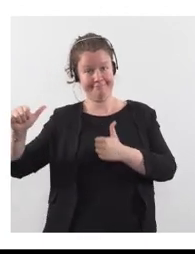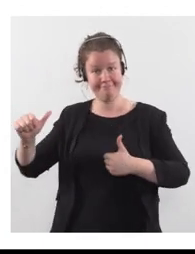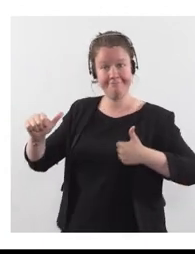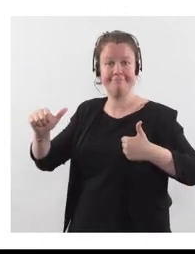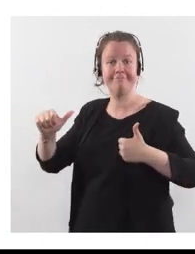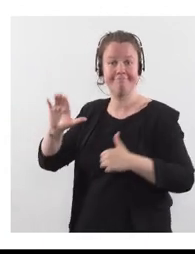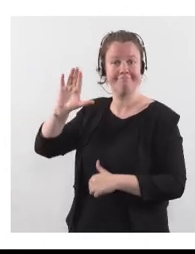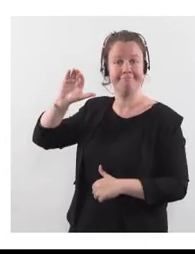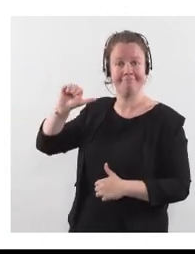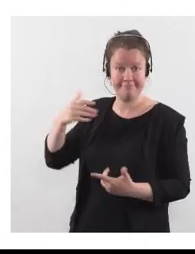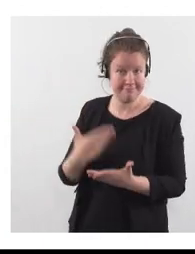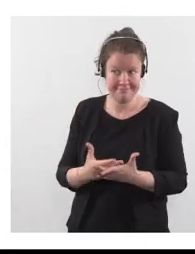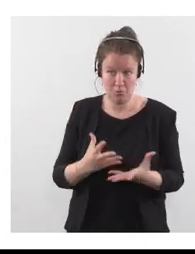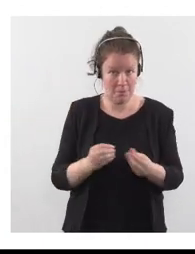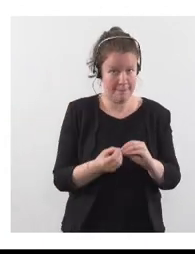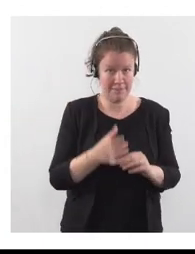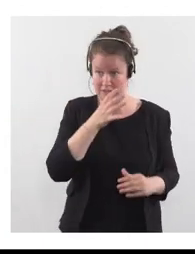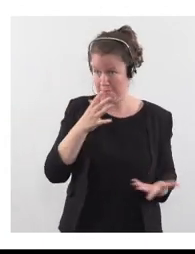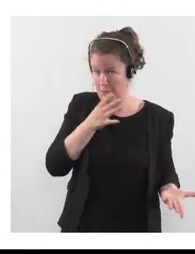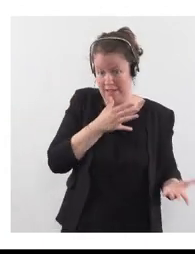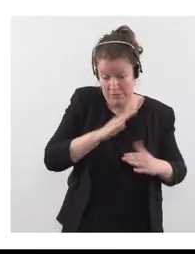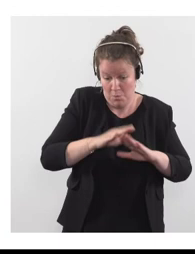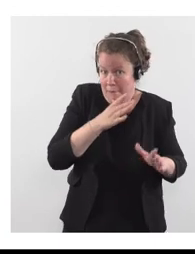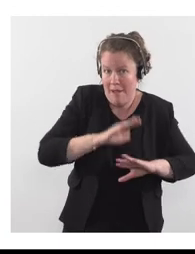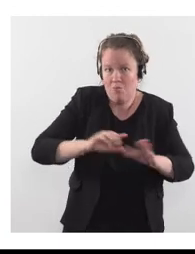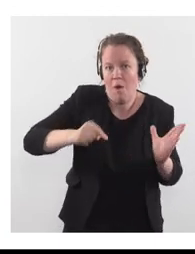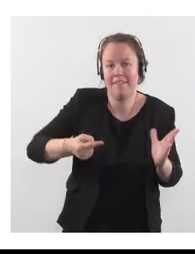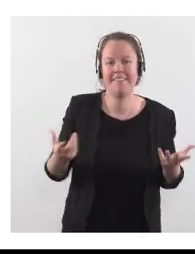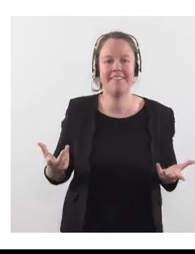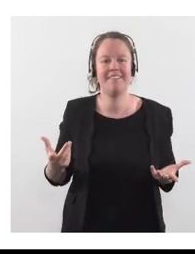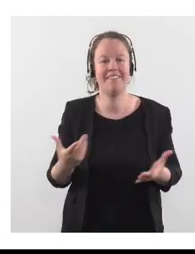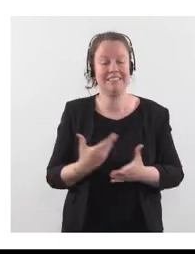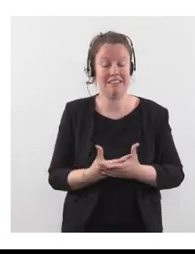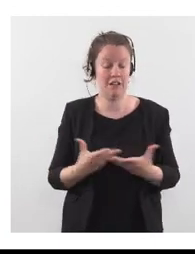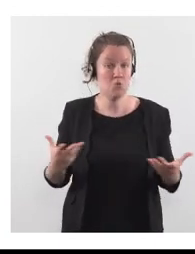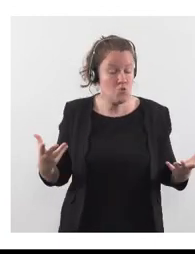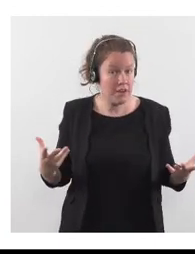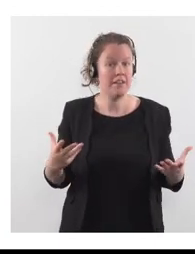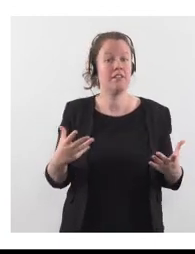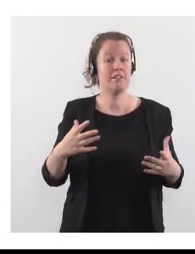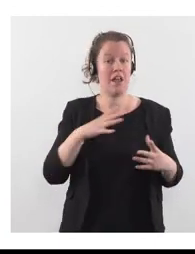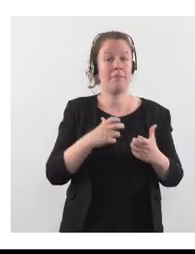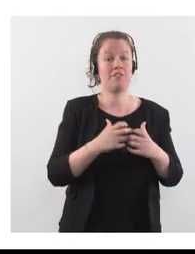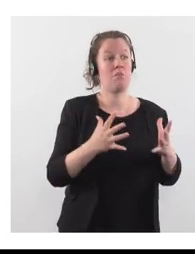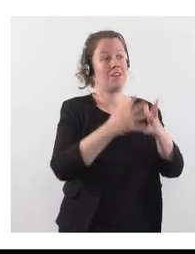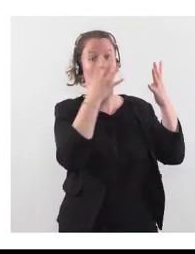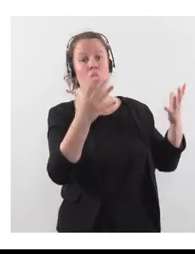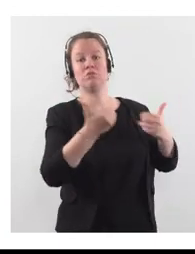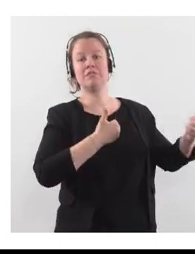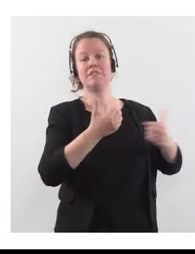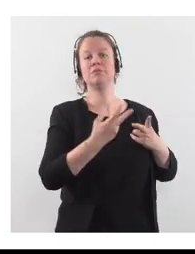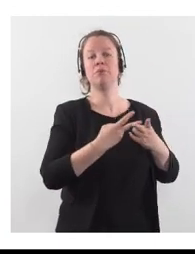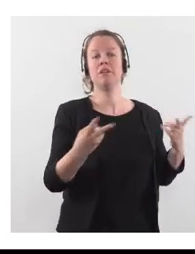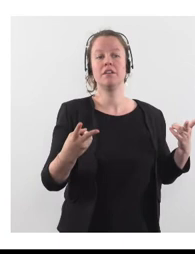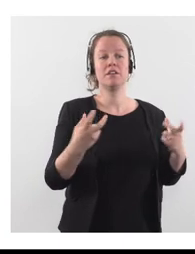une partie qu'ils ont défendue dans un tout autre dossier, dans tout autre litige. Et ça arrive sur des gros services publics, je pense